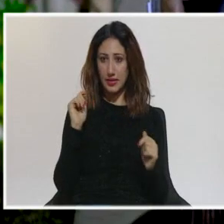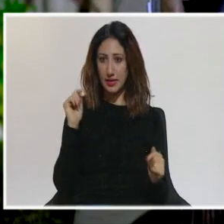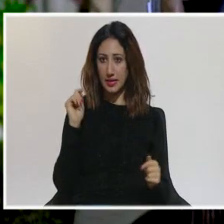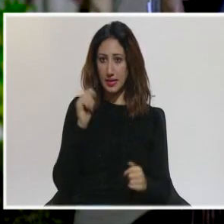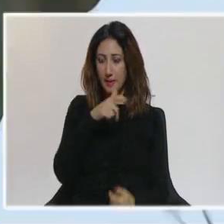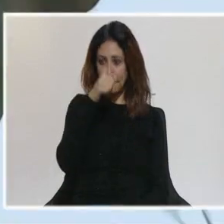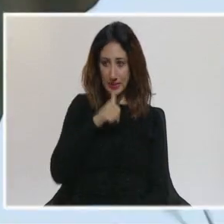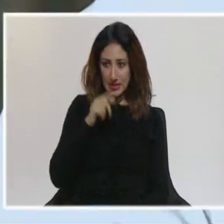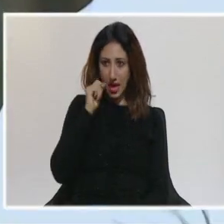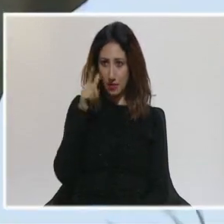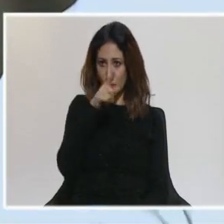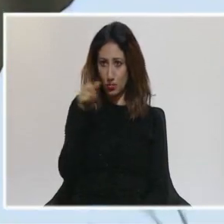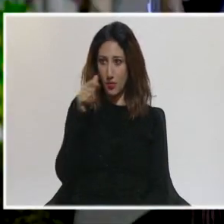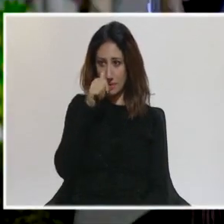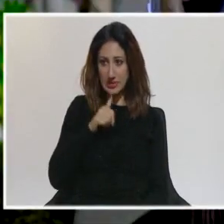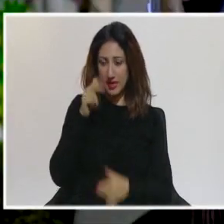الفيديوهات فعلا؟